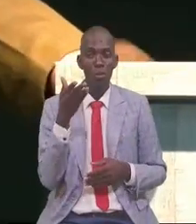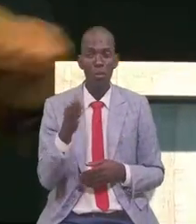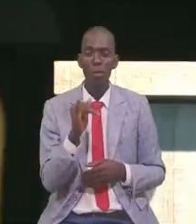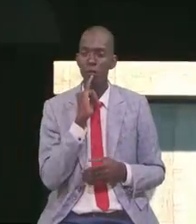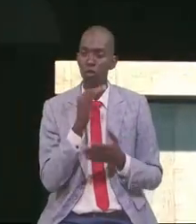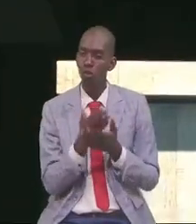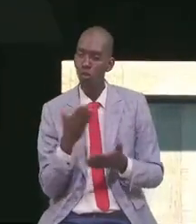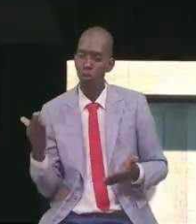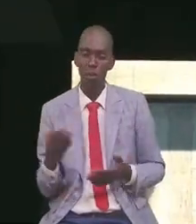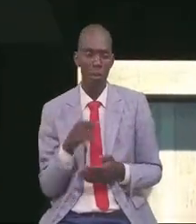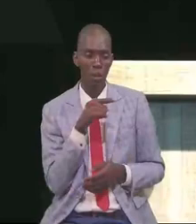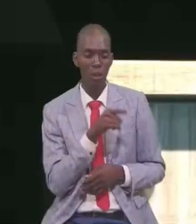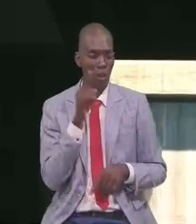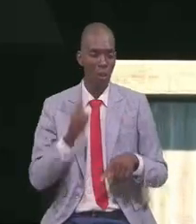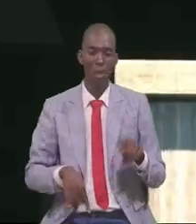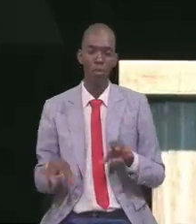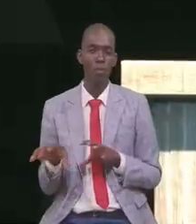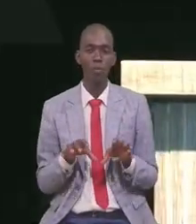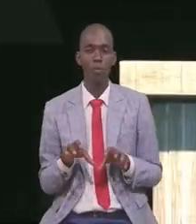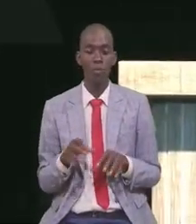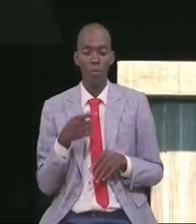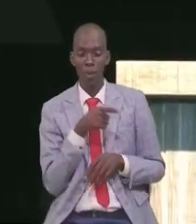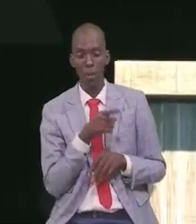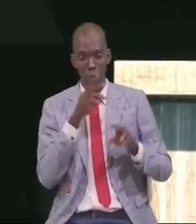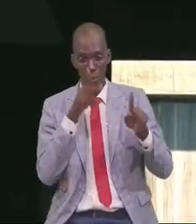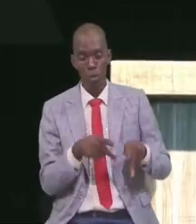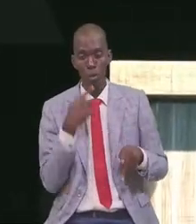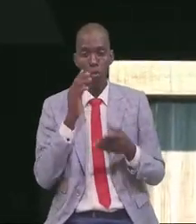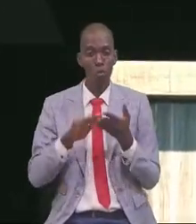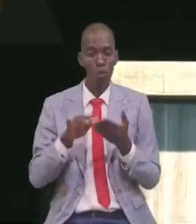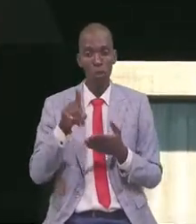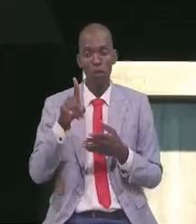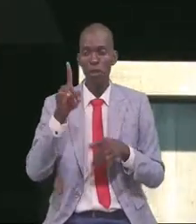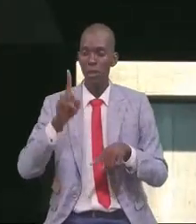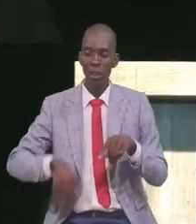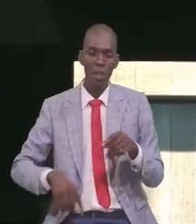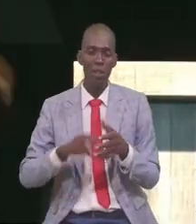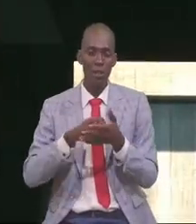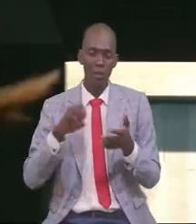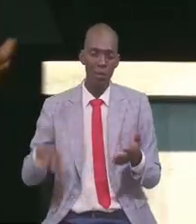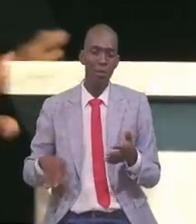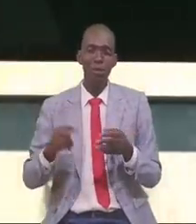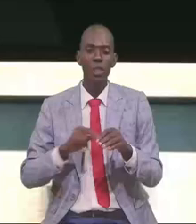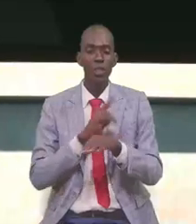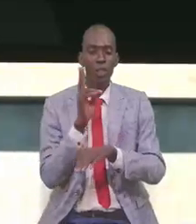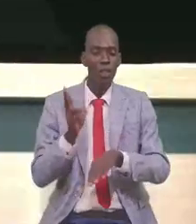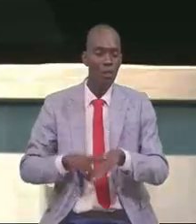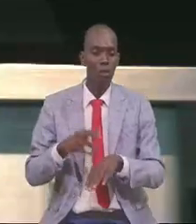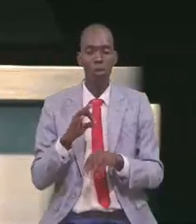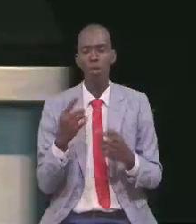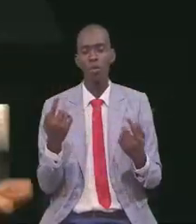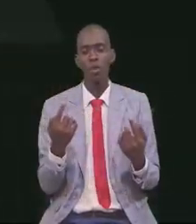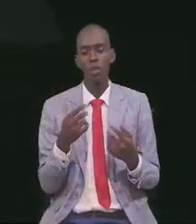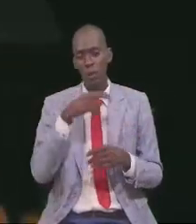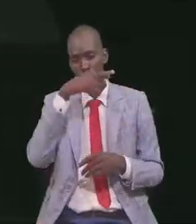Il ne peut pas ôter la nature du voleur de ton cœur. Il ne peut pas transformer ta vie.